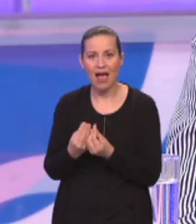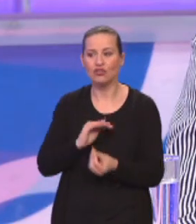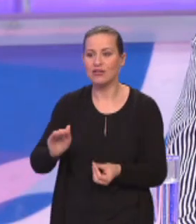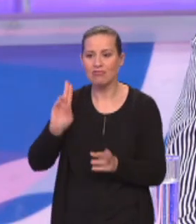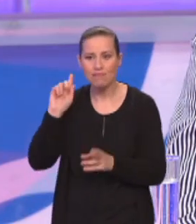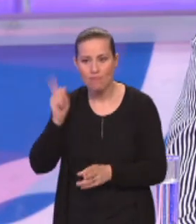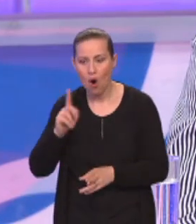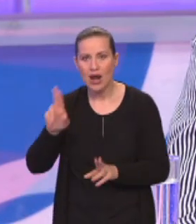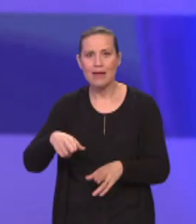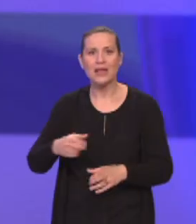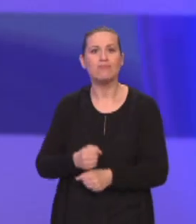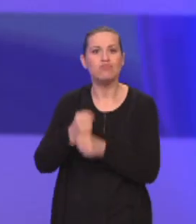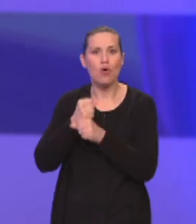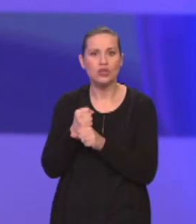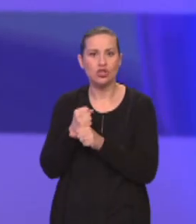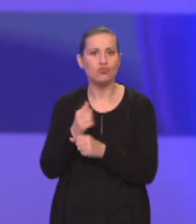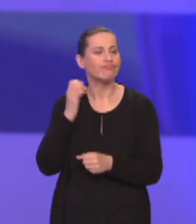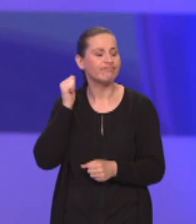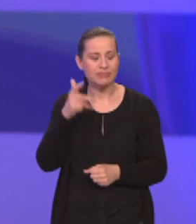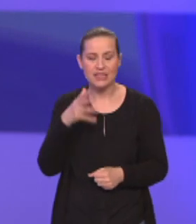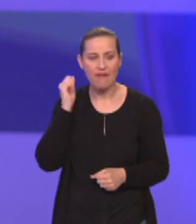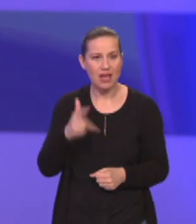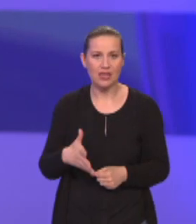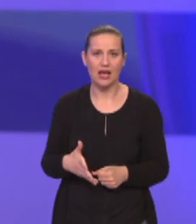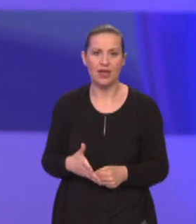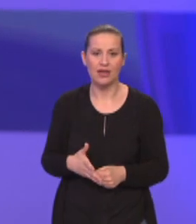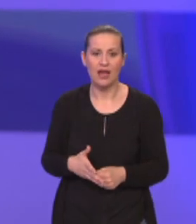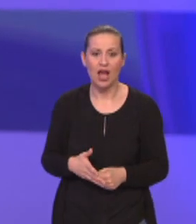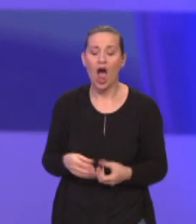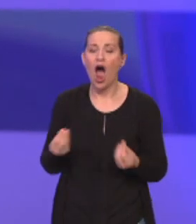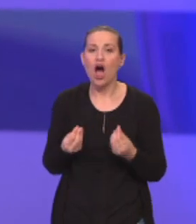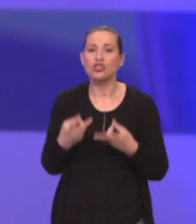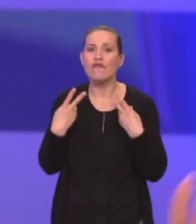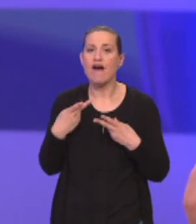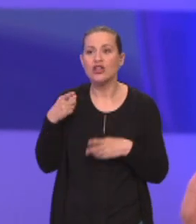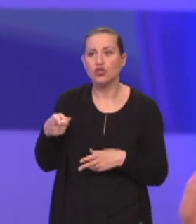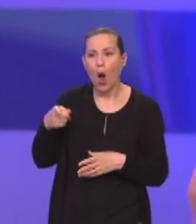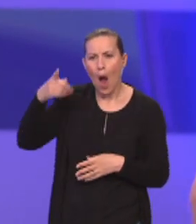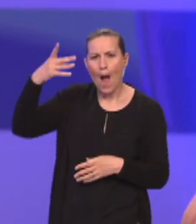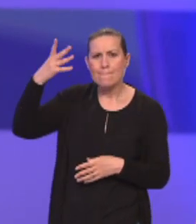tu podršku, da dijete mora imati podršku za svakodnevnicom i svemu tome. Ono što je jako bitno je upravo to